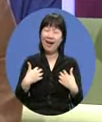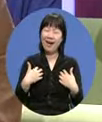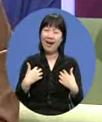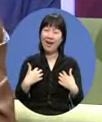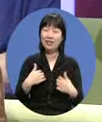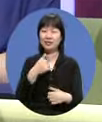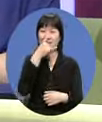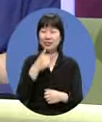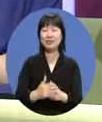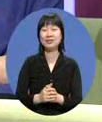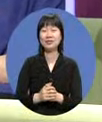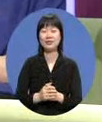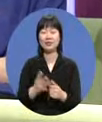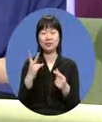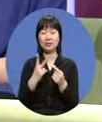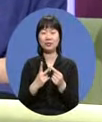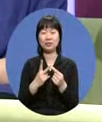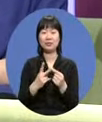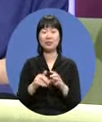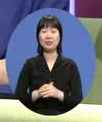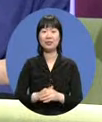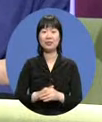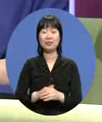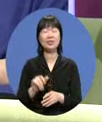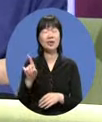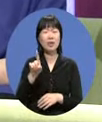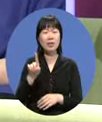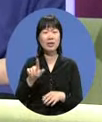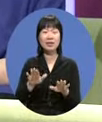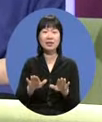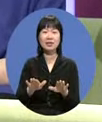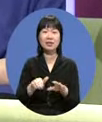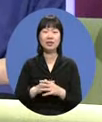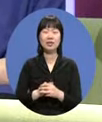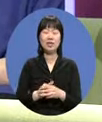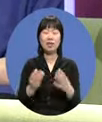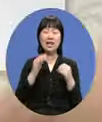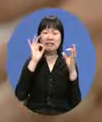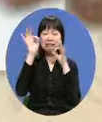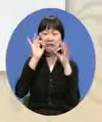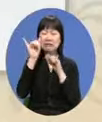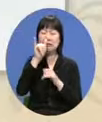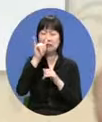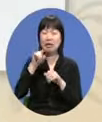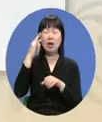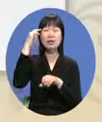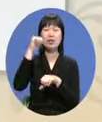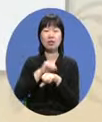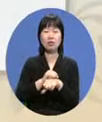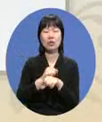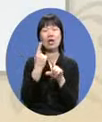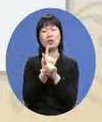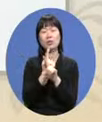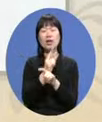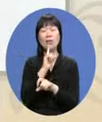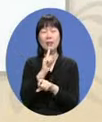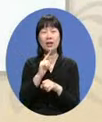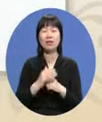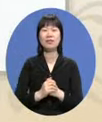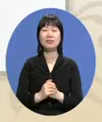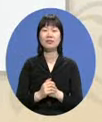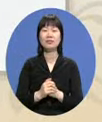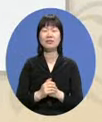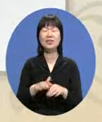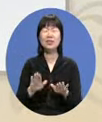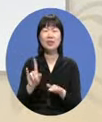네네. 감정이 두 번째는요. 네. 두 번째는 뭐냐면은 여러분 이제 많이 실수하시는데 지혜롭게 고쳐라. 지혜롭게 고쳐라.